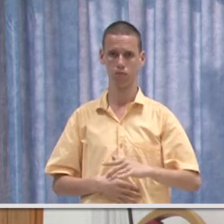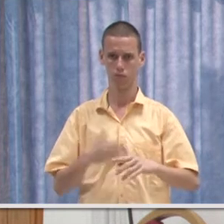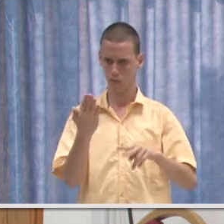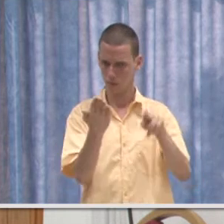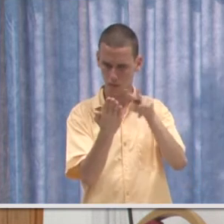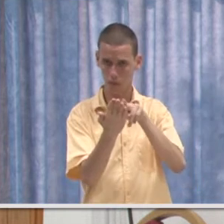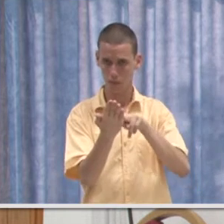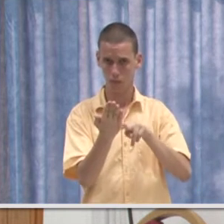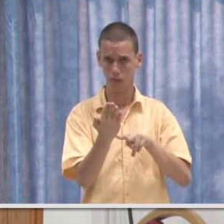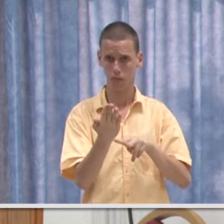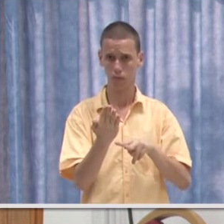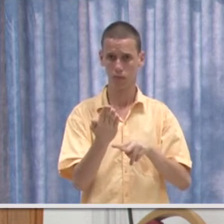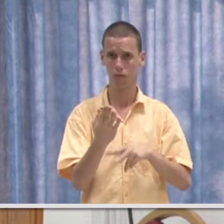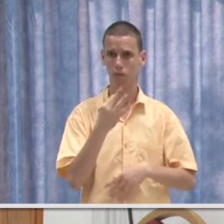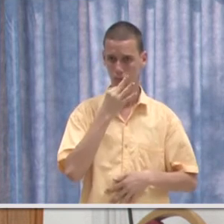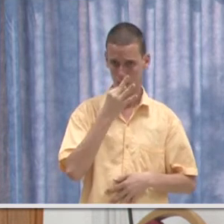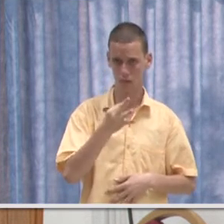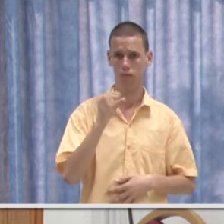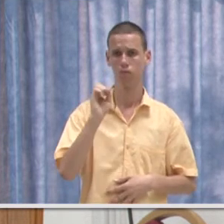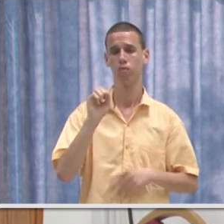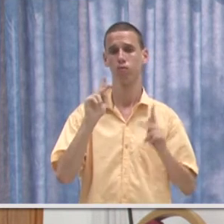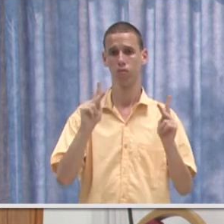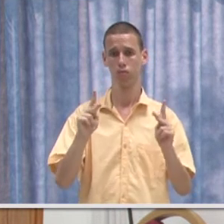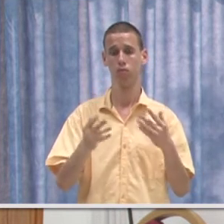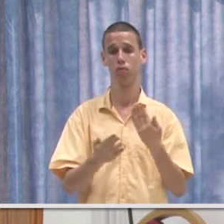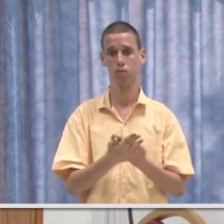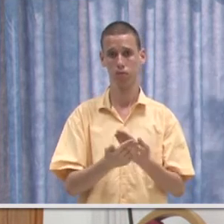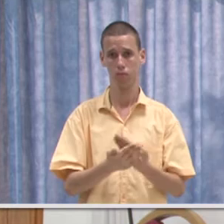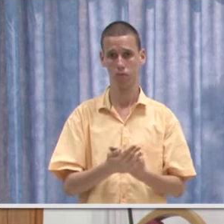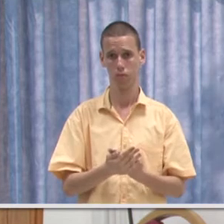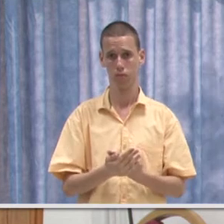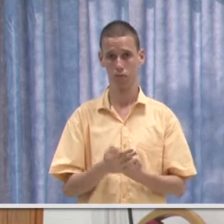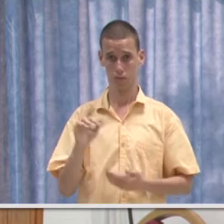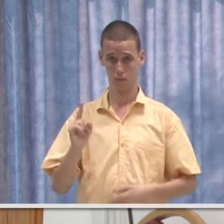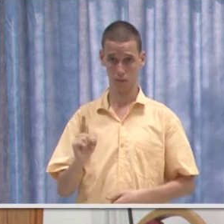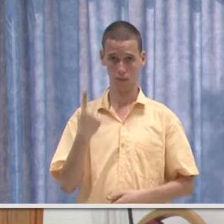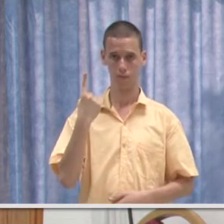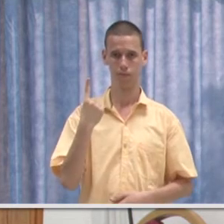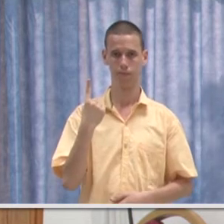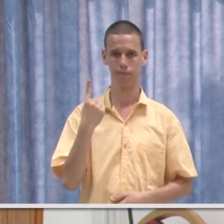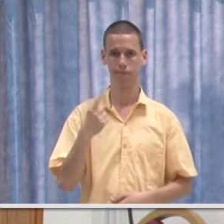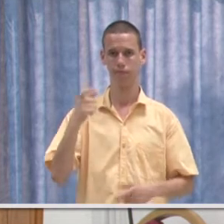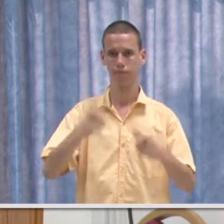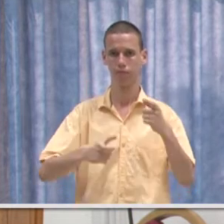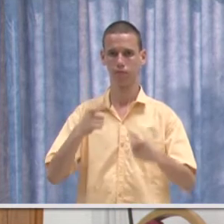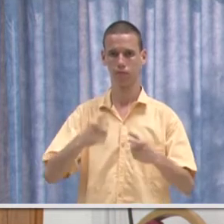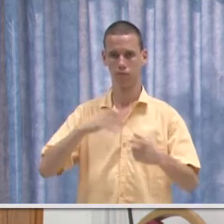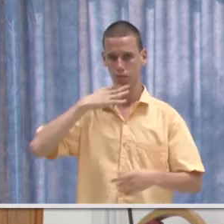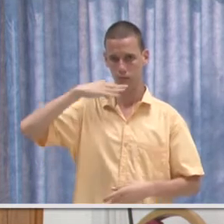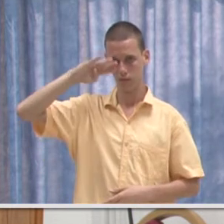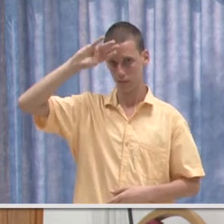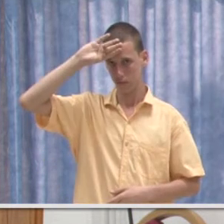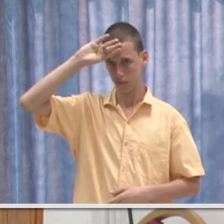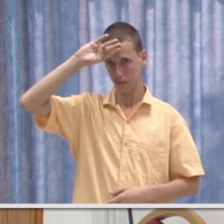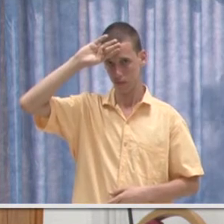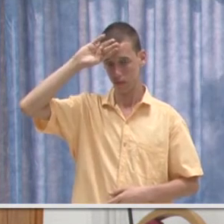nos directives, nos instructions, qui sont des patients qui sont des gens qui sont supposés repatriés. Et qui est le monde qui participe